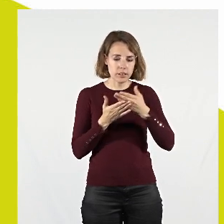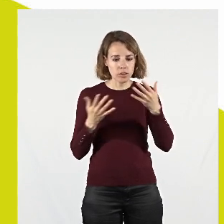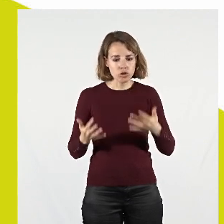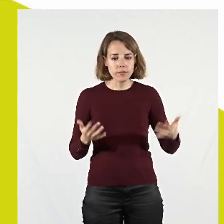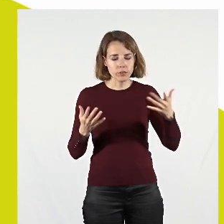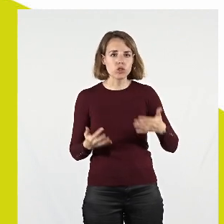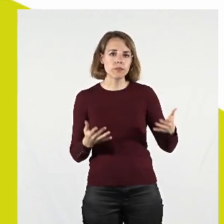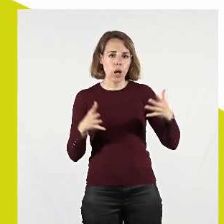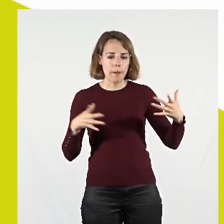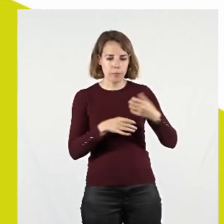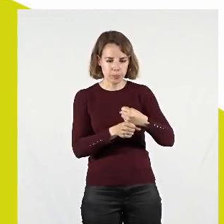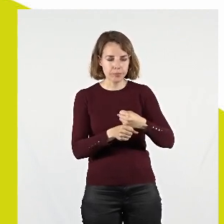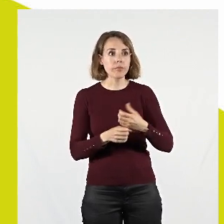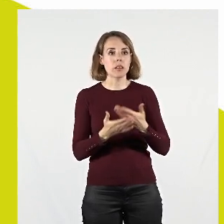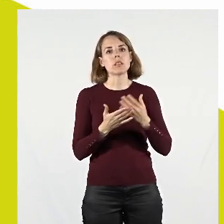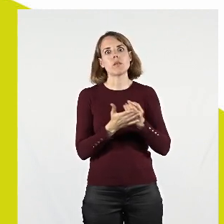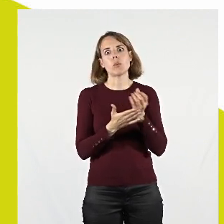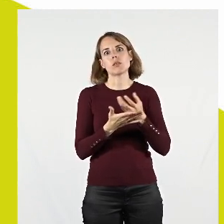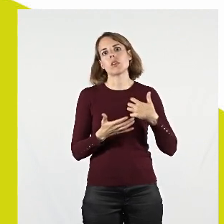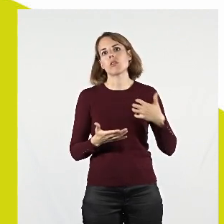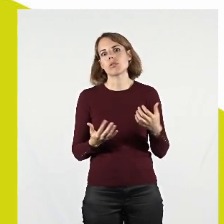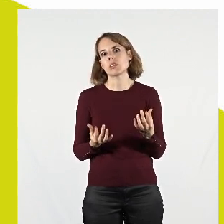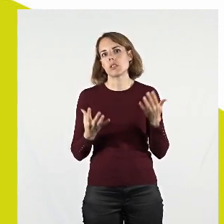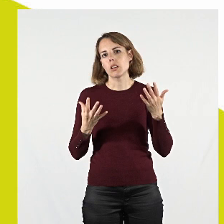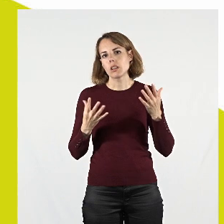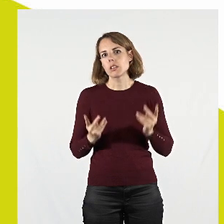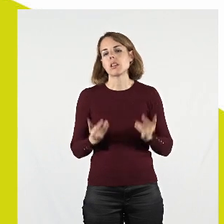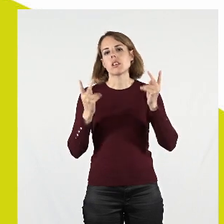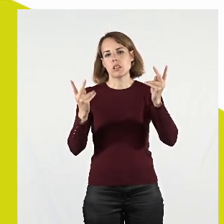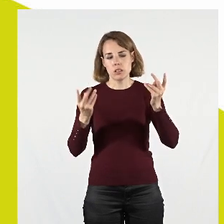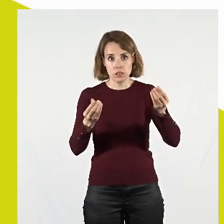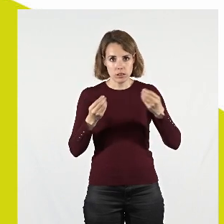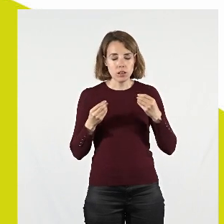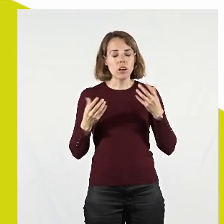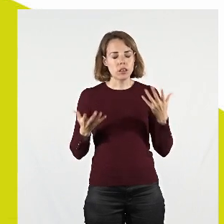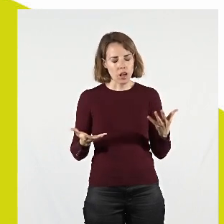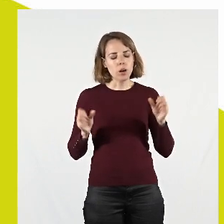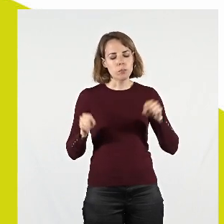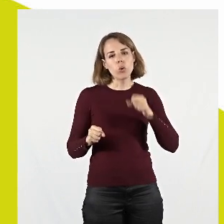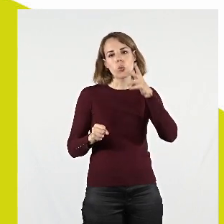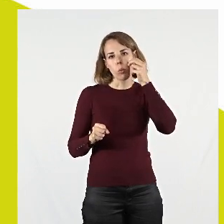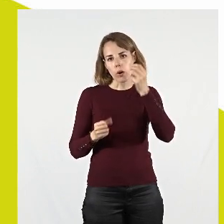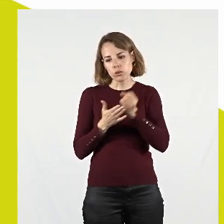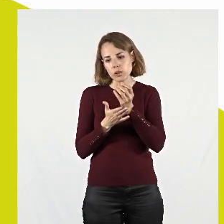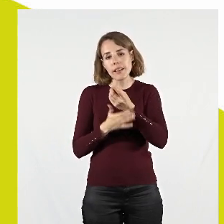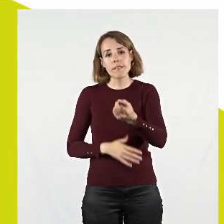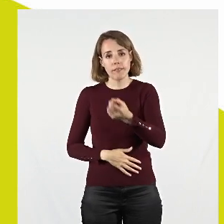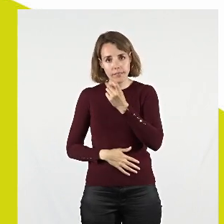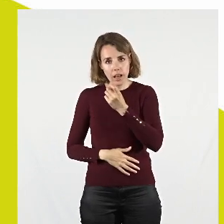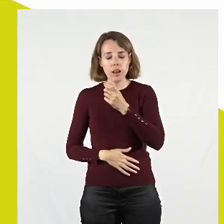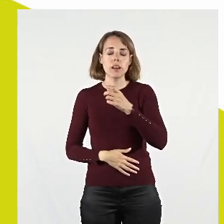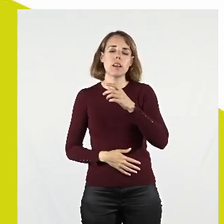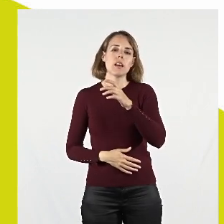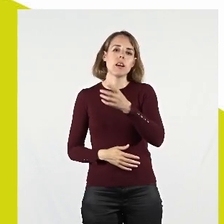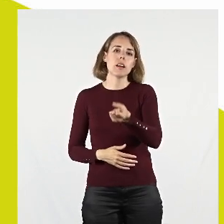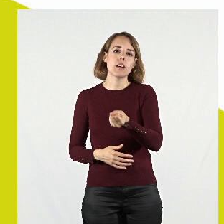été d'autant plus précieuses qu'elles nous ont permis de préciser les données de l'assurance maladie et de la CNRACL, la Caisse nationale de